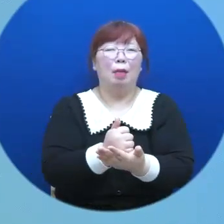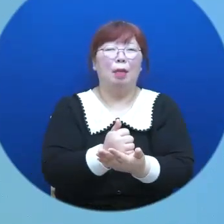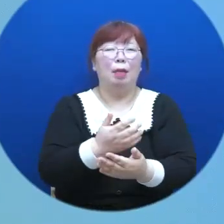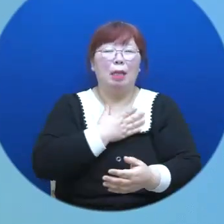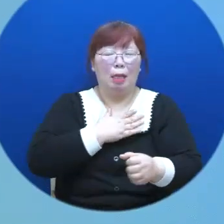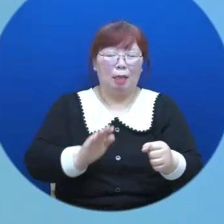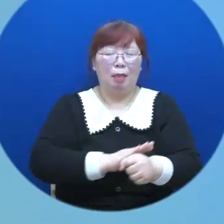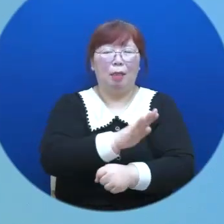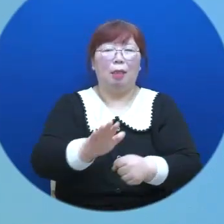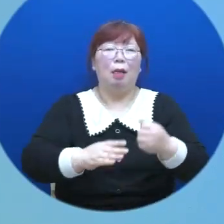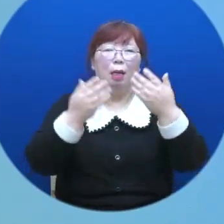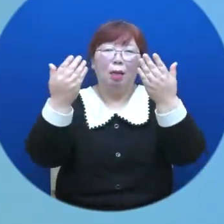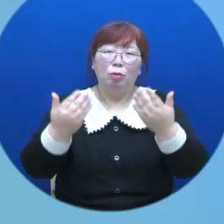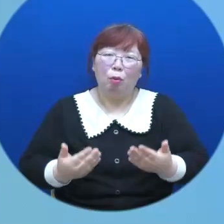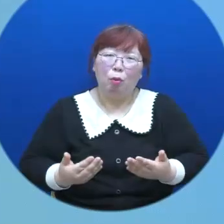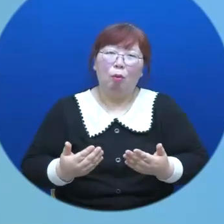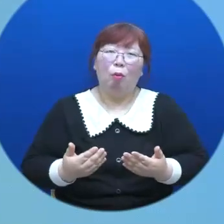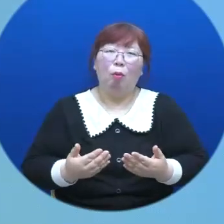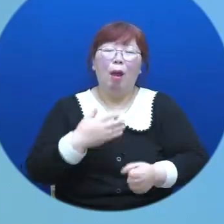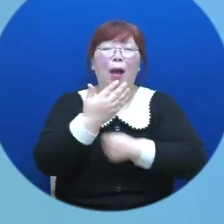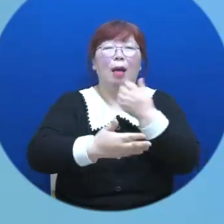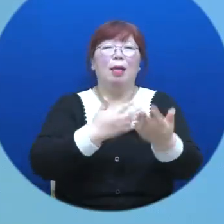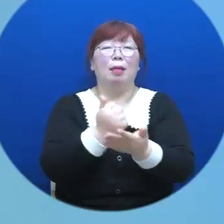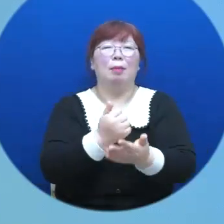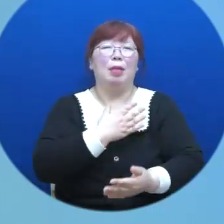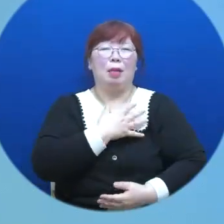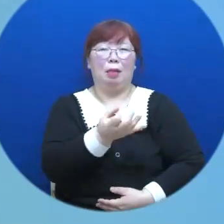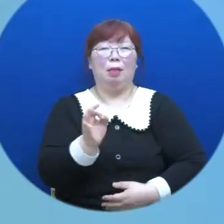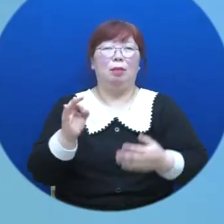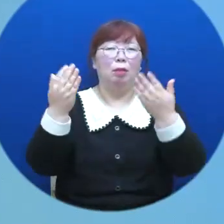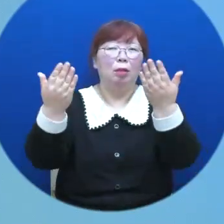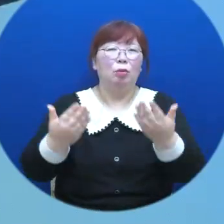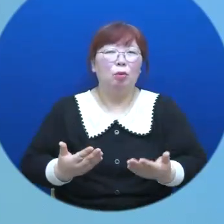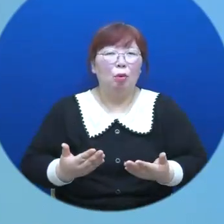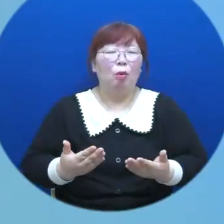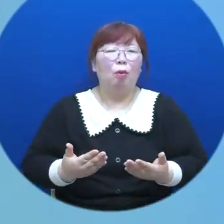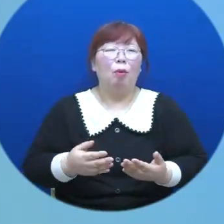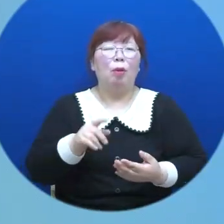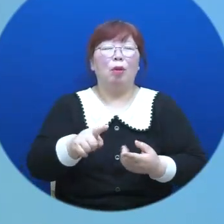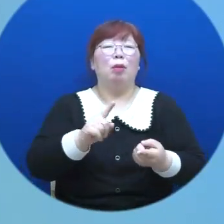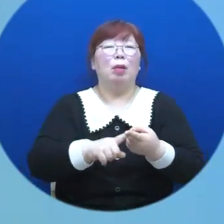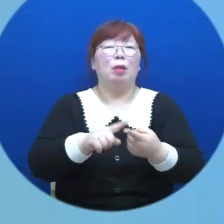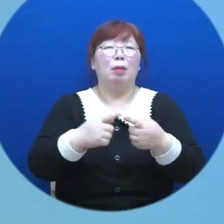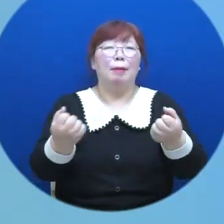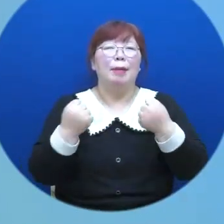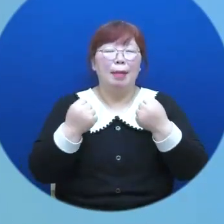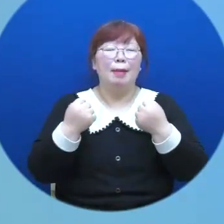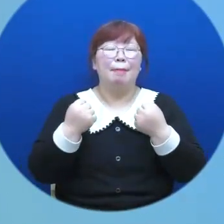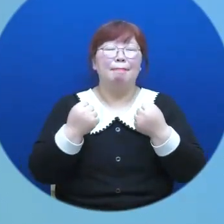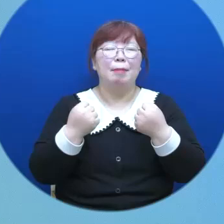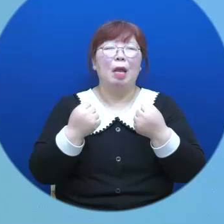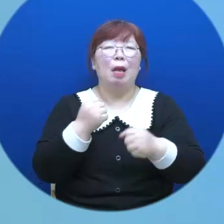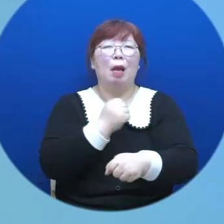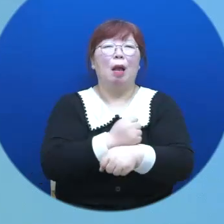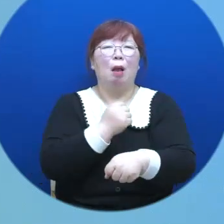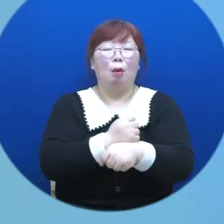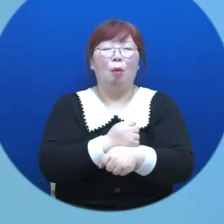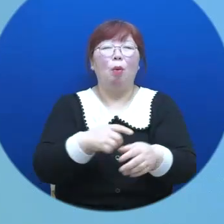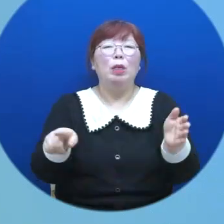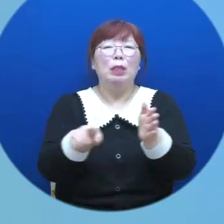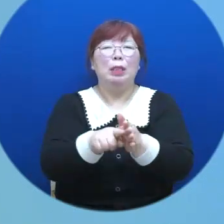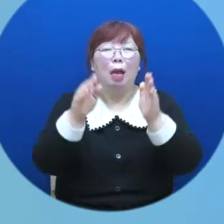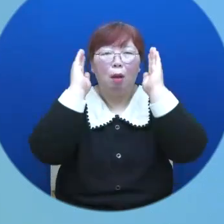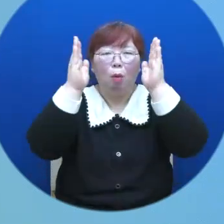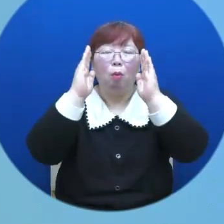사랑해 준다는 거예요. 자기를 인정해 준다는 거예요. 여기에 힘을 얻고 신학을 하고